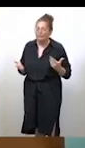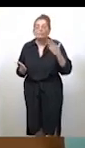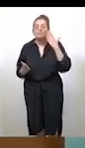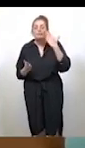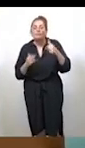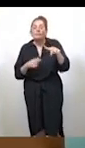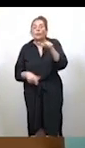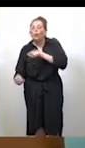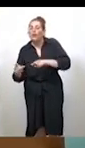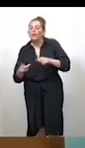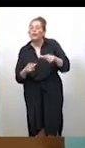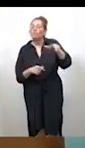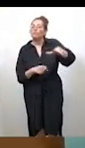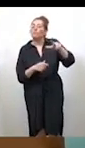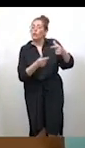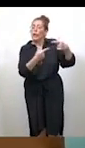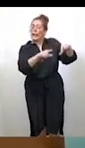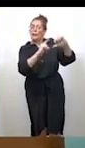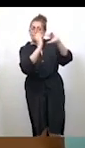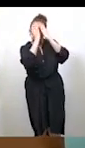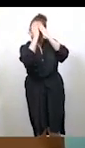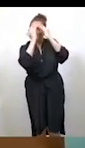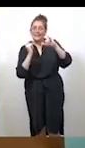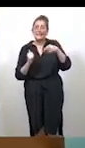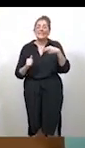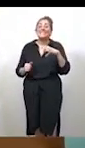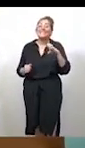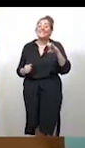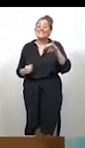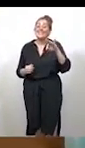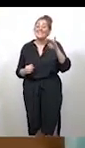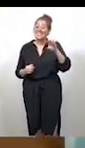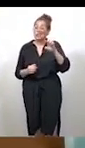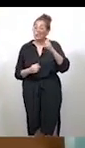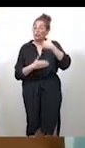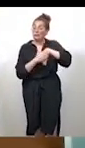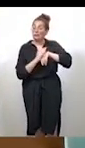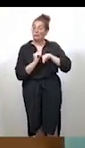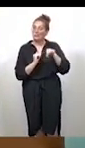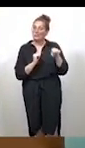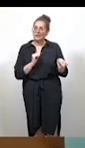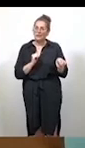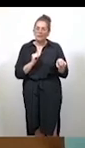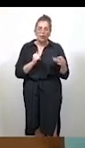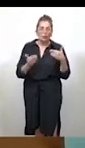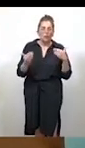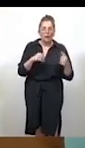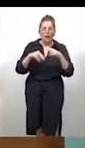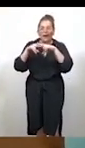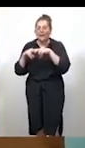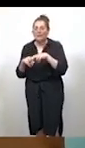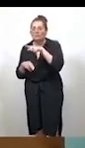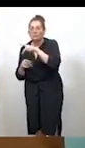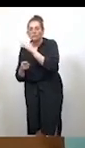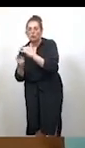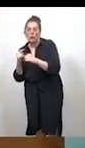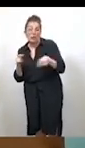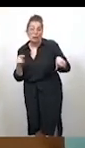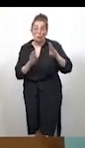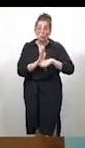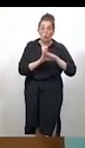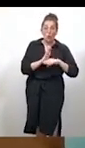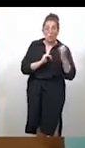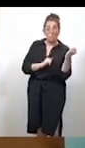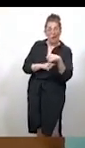logement libre aujourd'hui par InCité, ils sont à des prix équivalents, voire inférieurs à ceux pratiqués dans les logements sociaux, parce qu'en réalité, il y a une marge de manœuvre qui